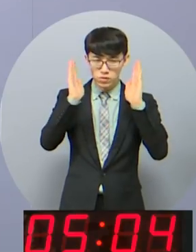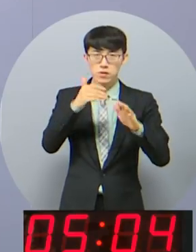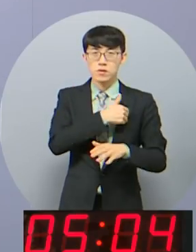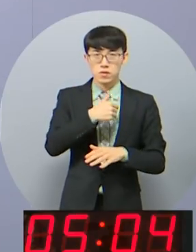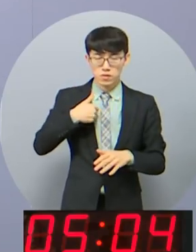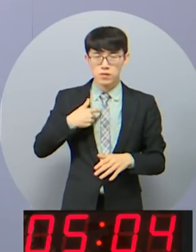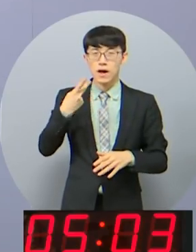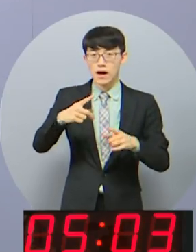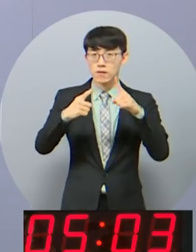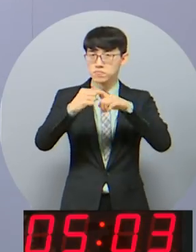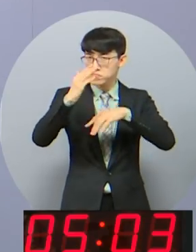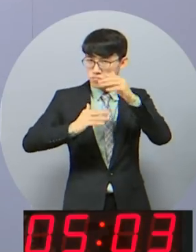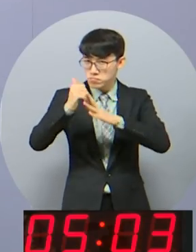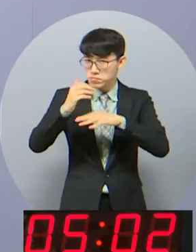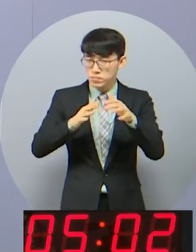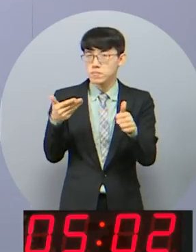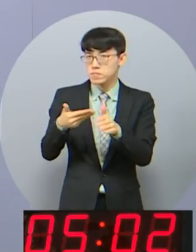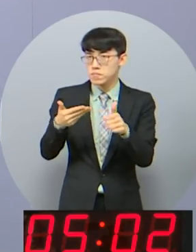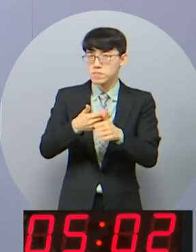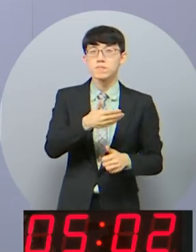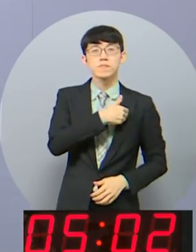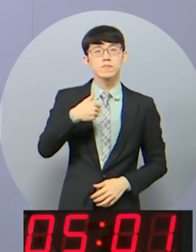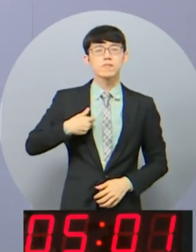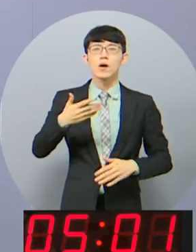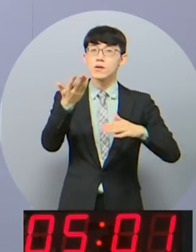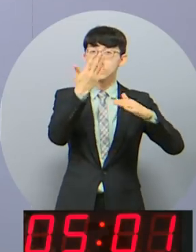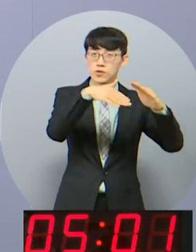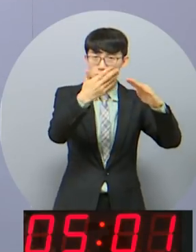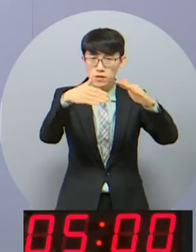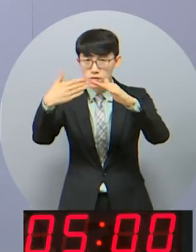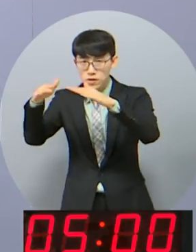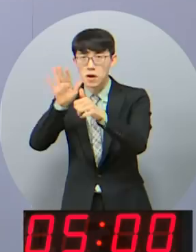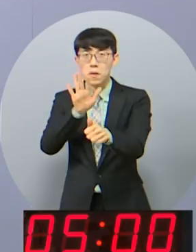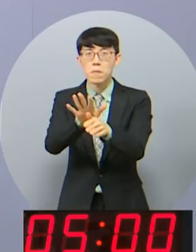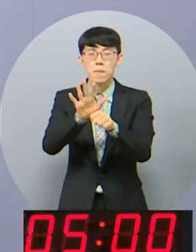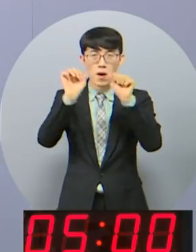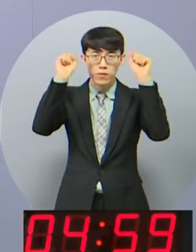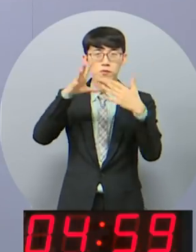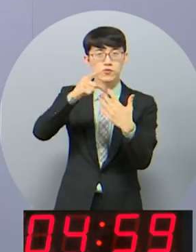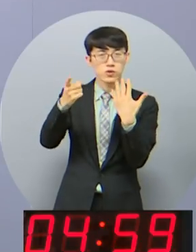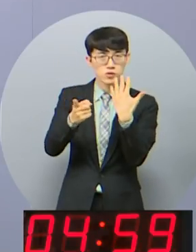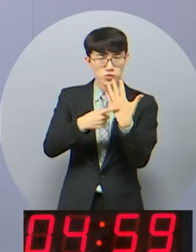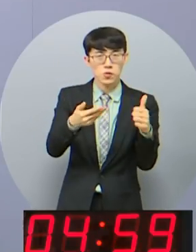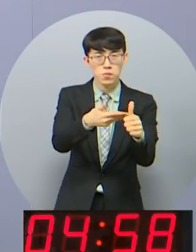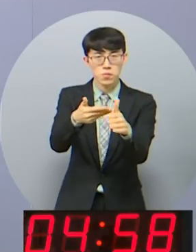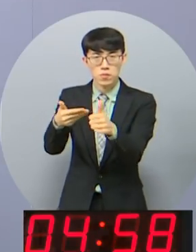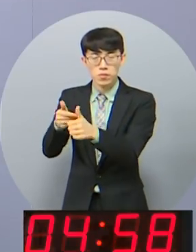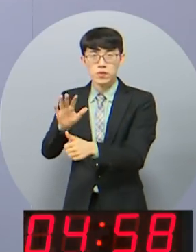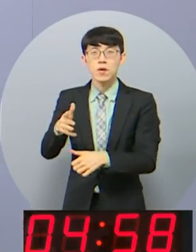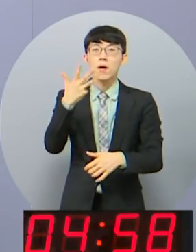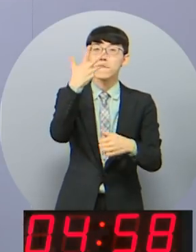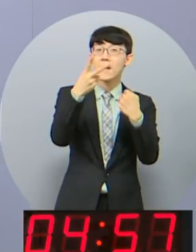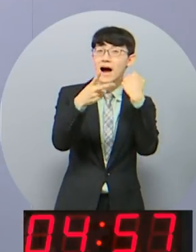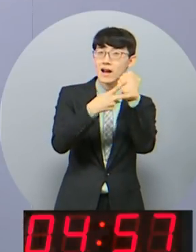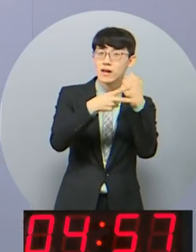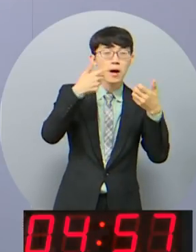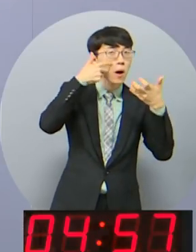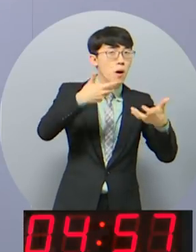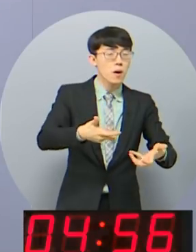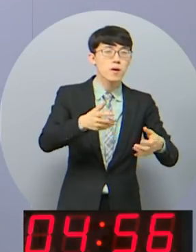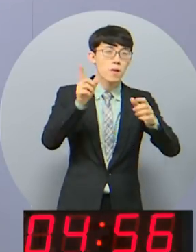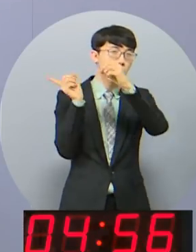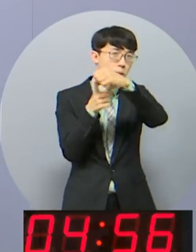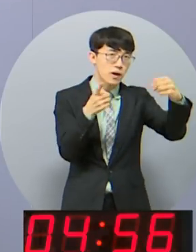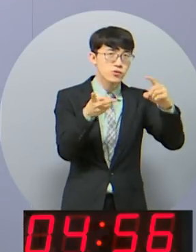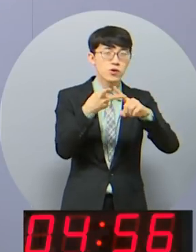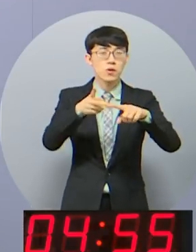作的态度。学校是很多优秀选手的摇篮，无论是八里区重点发展的棒球、跆拳道，甚